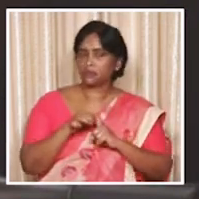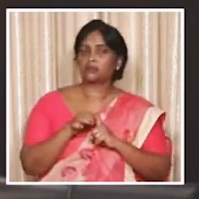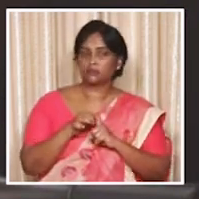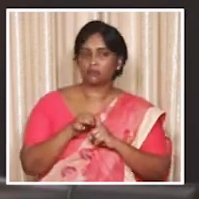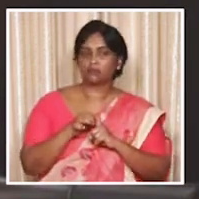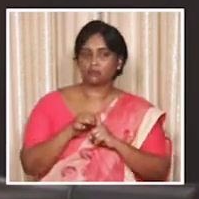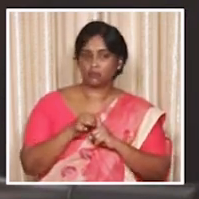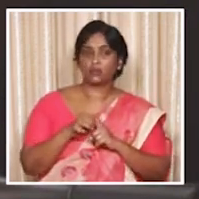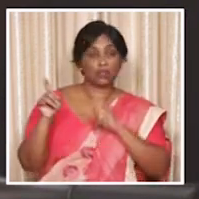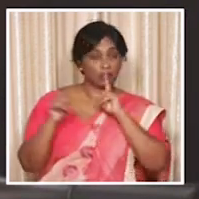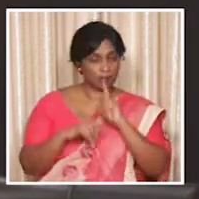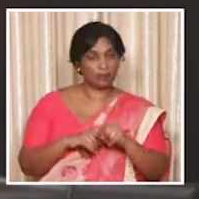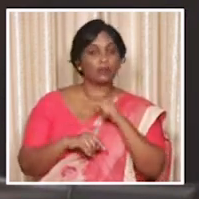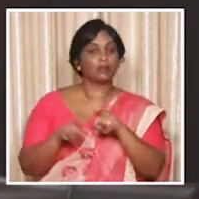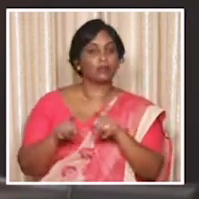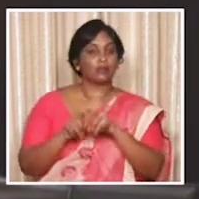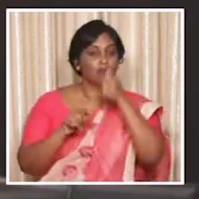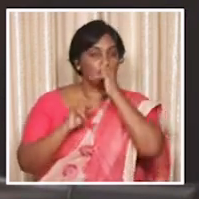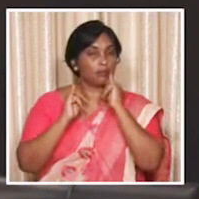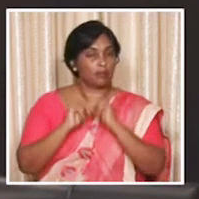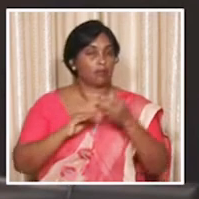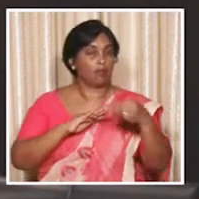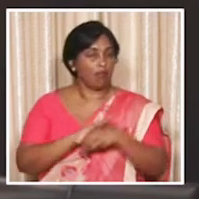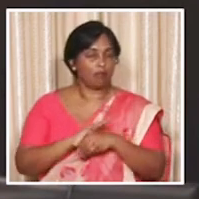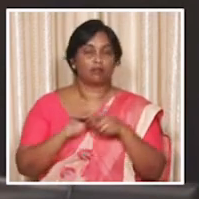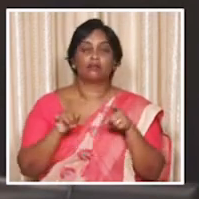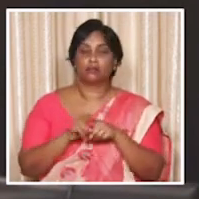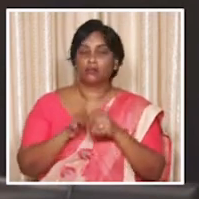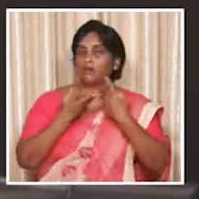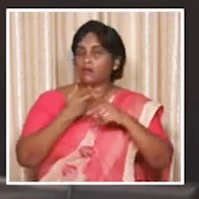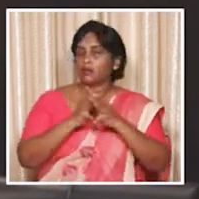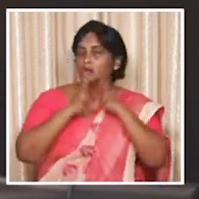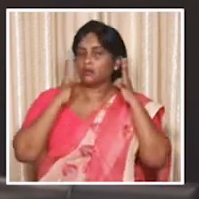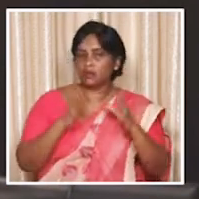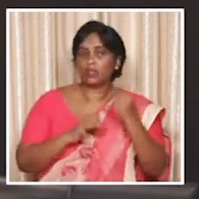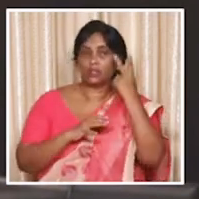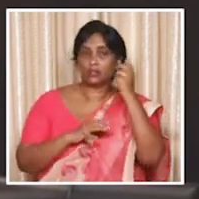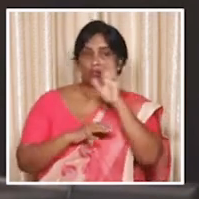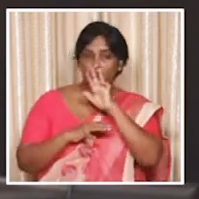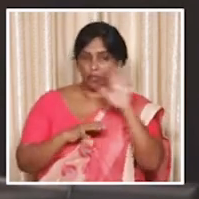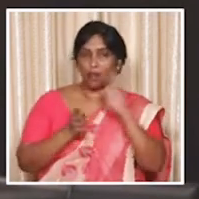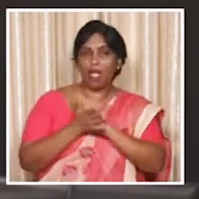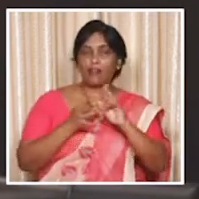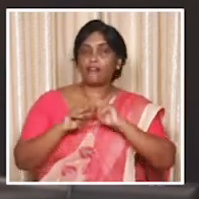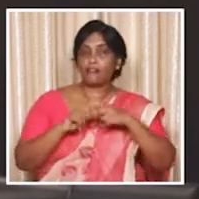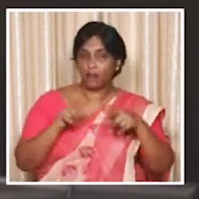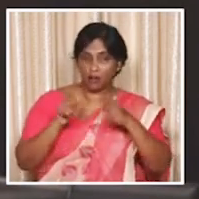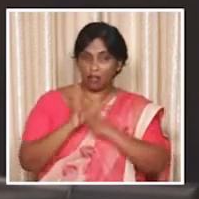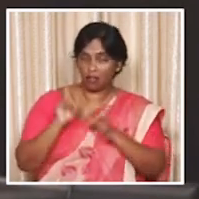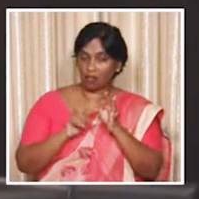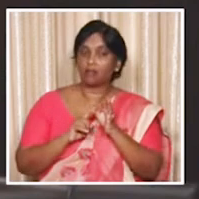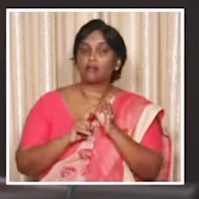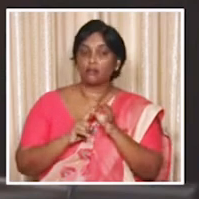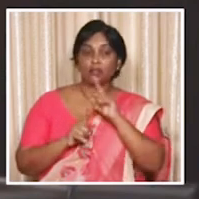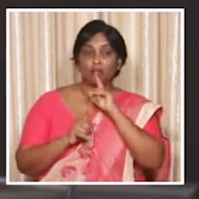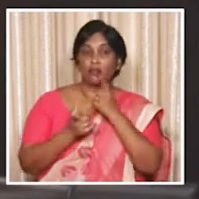එතුමා සිහිපත් කළා. එතකොට දූෂණ අක්‍රමිකතා අල්ලස් සම්බන්ධයෙන් නොඑක් නොඑක් ආකාරයෙන් 2019 හරින් ප්‍රනාන්දු අමාත්‍යවරයා